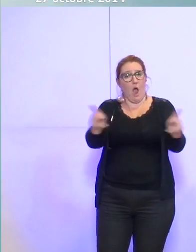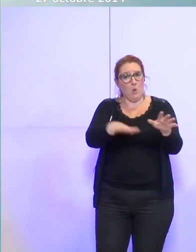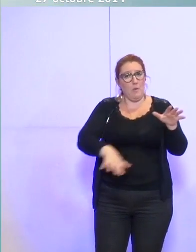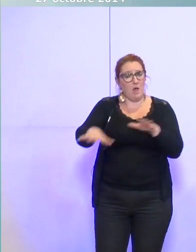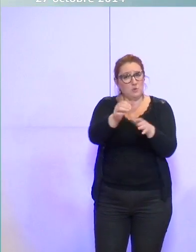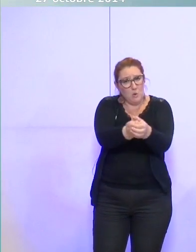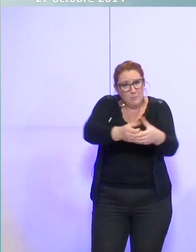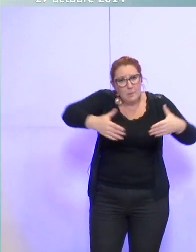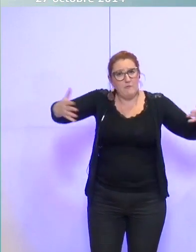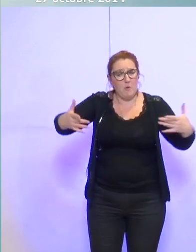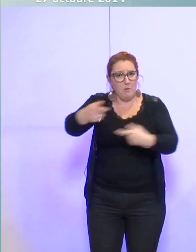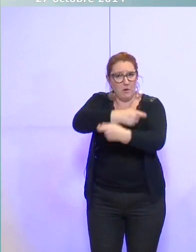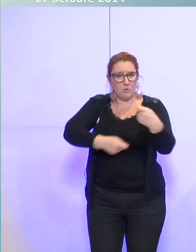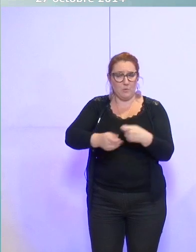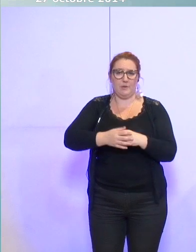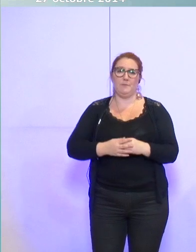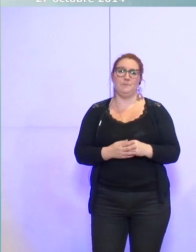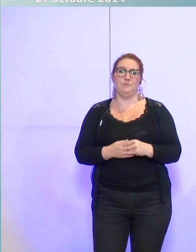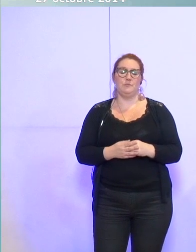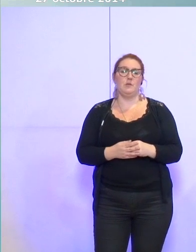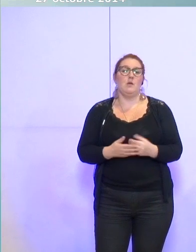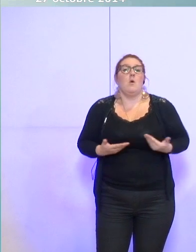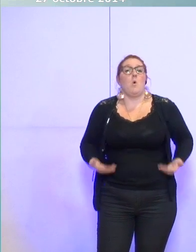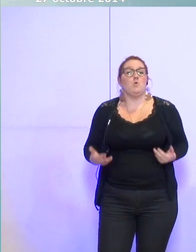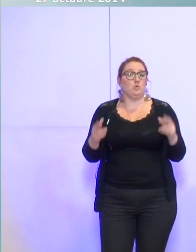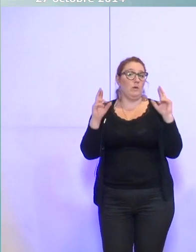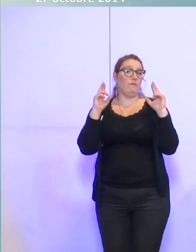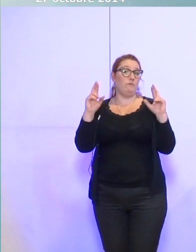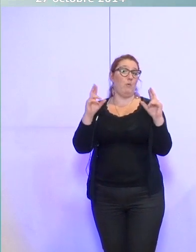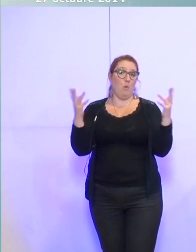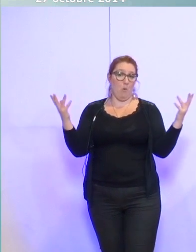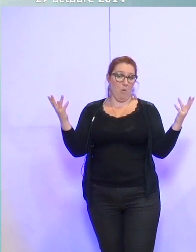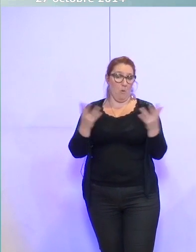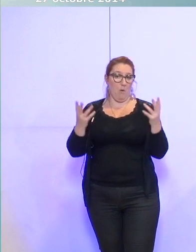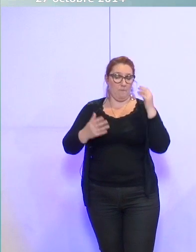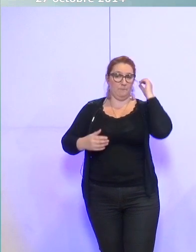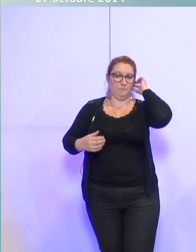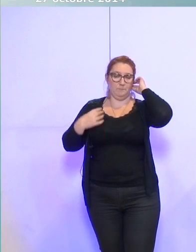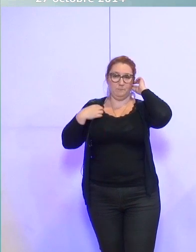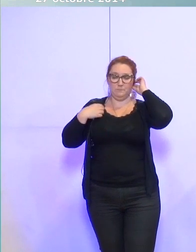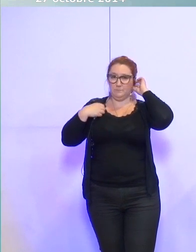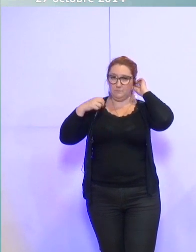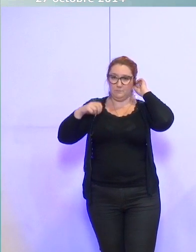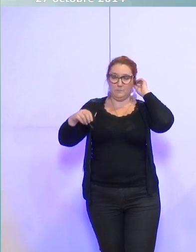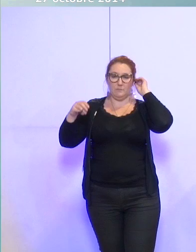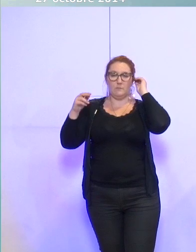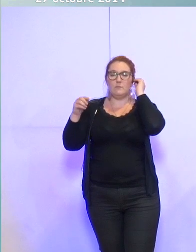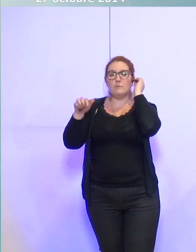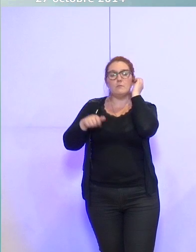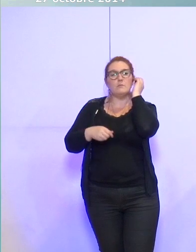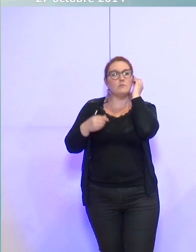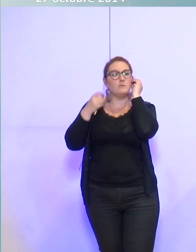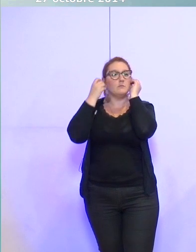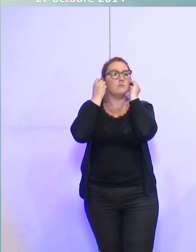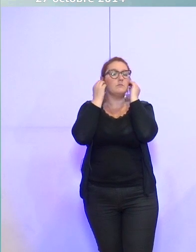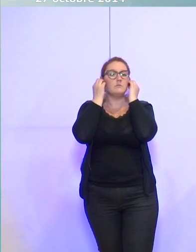que nous proposons aujourd'hui est donc un vœu largement, qui a largement mobilisé